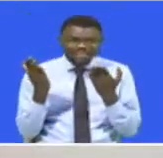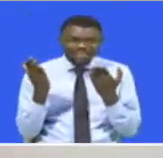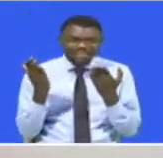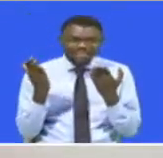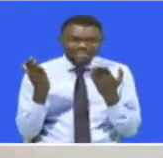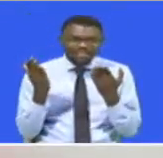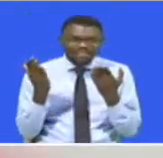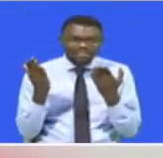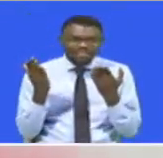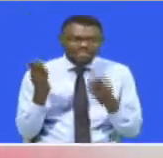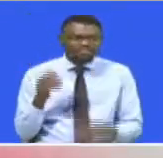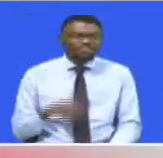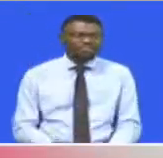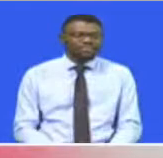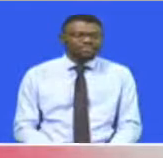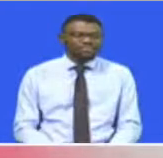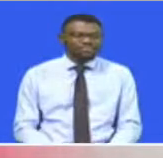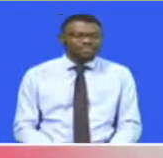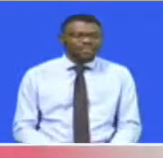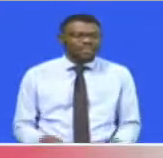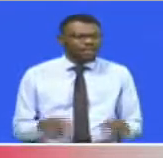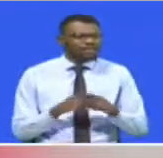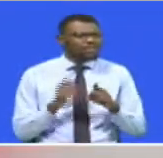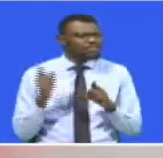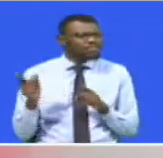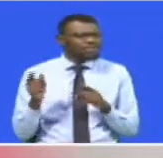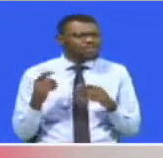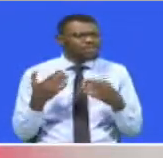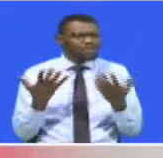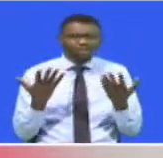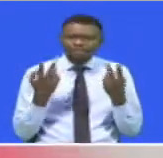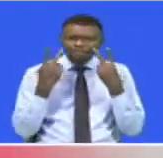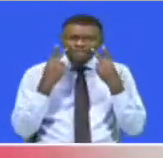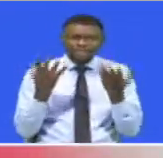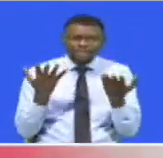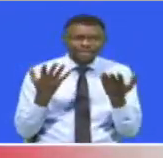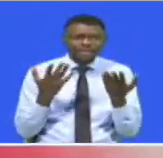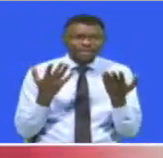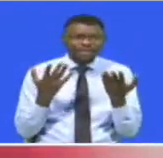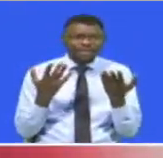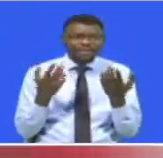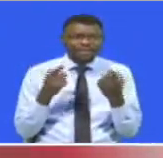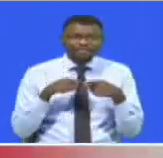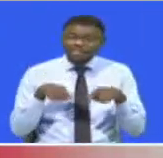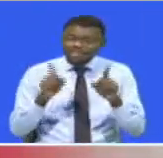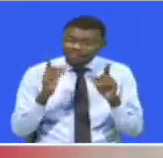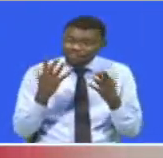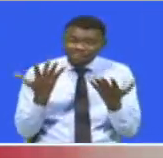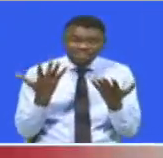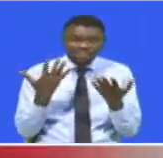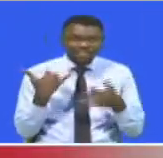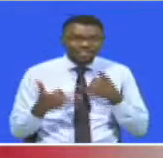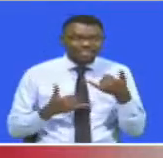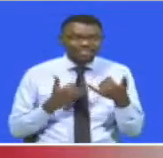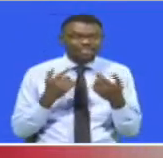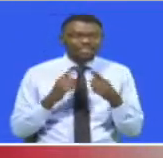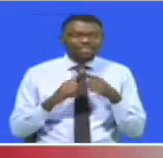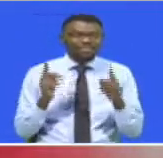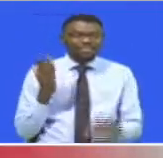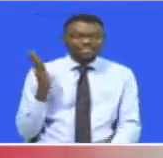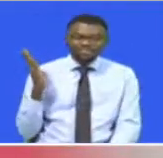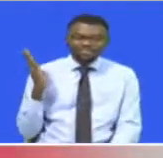nimeziona huko. Mgonde. Mama jitu kubwa leo na mtoto mdogo afu nenda kwa mume huku lalia eti. Kwa mume